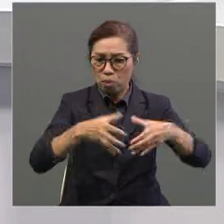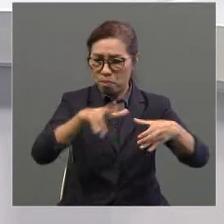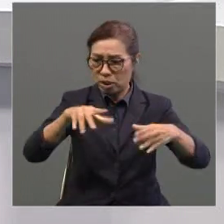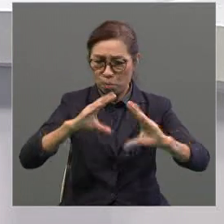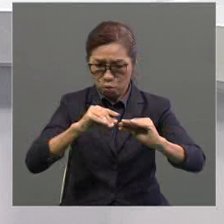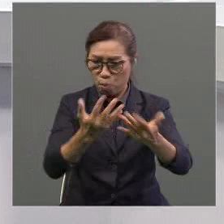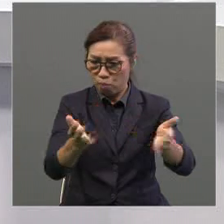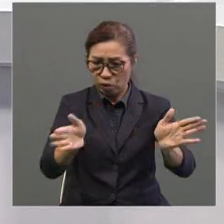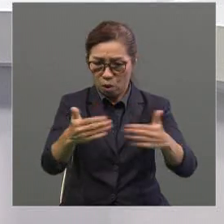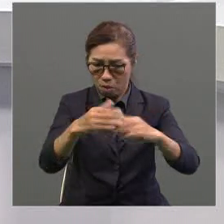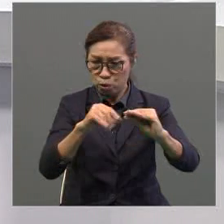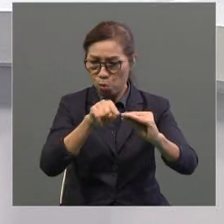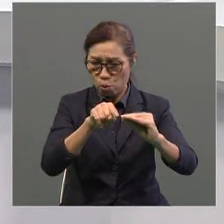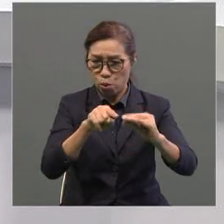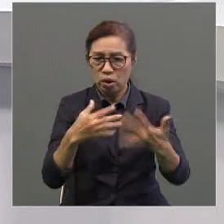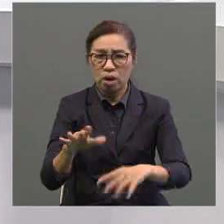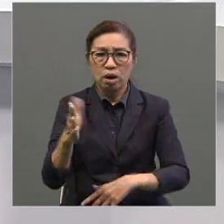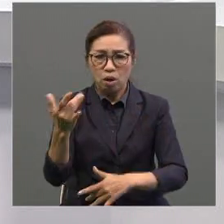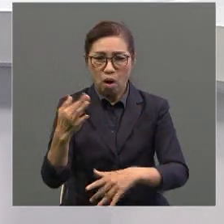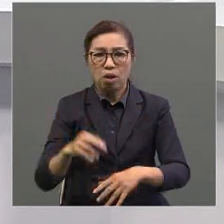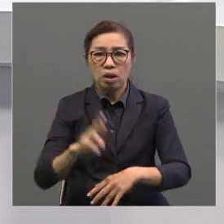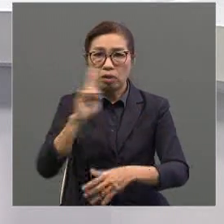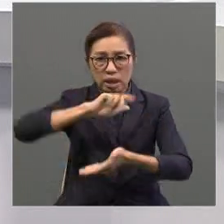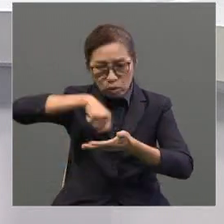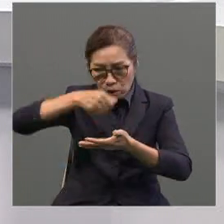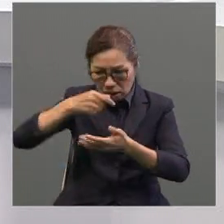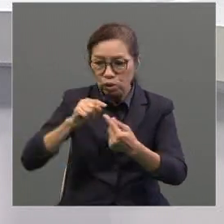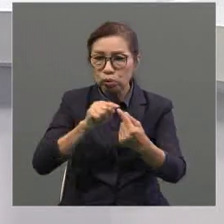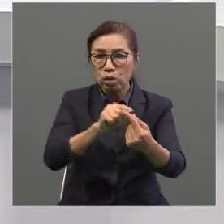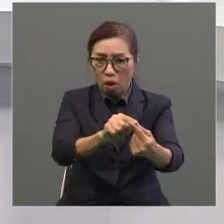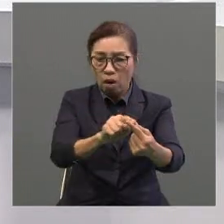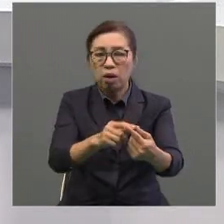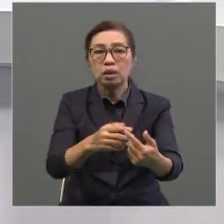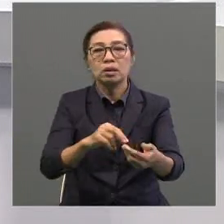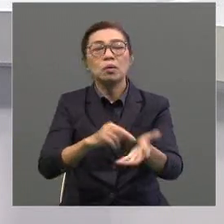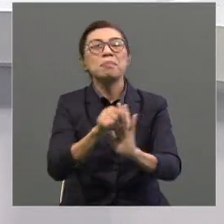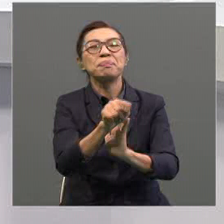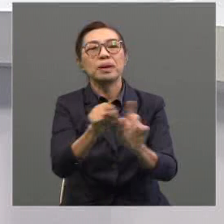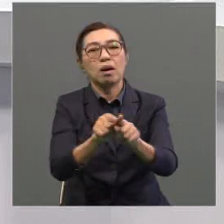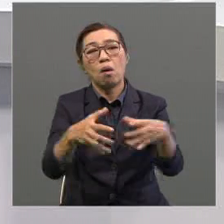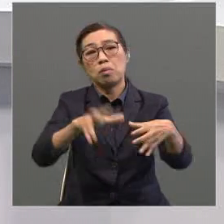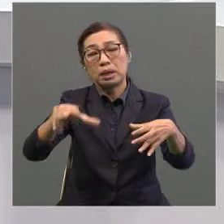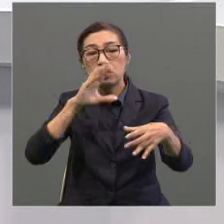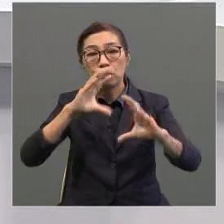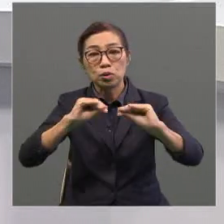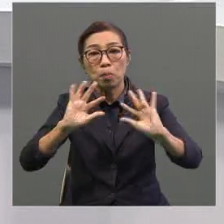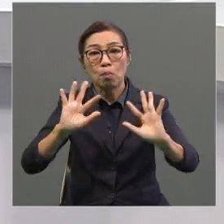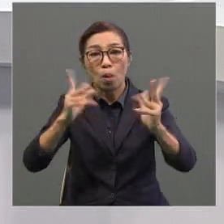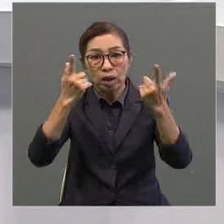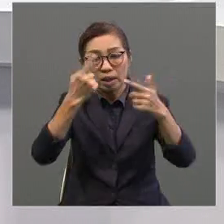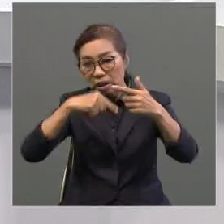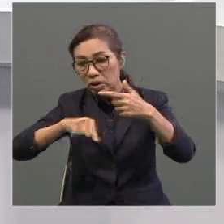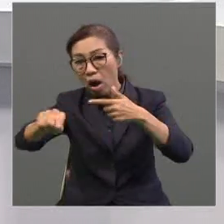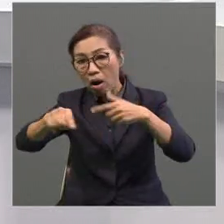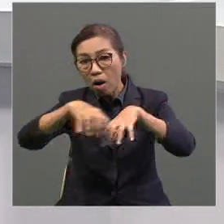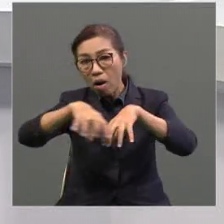ในห้องประชุมแล้วก็บอกว่าน่าจะรับประทานอาหารกันด้วยในช่วงเที่ยงคือตามปกติแล้วเนี่ยคือเขาประชุมเสร็จก็จะออกมารับประทาน